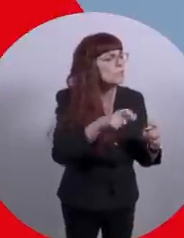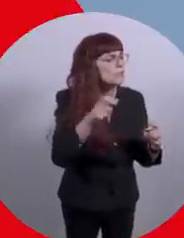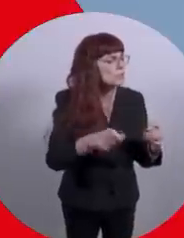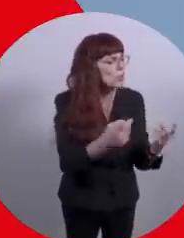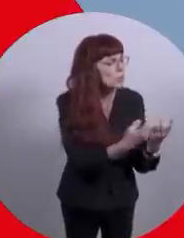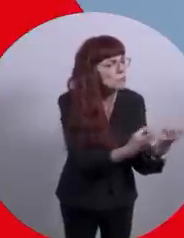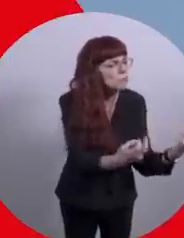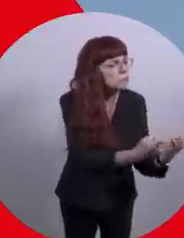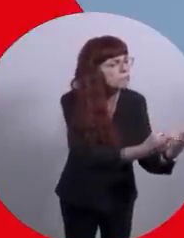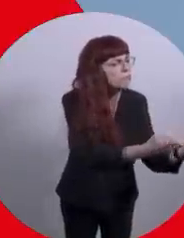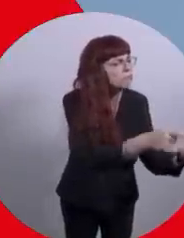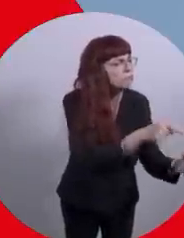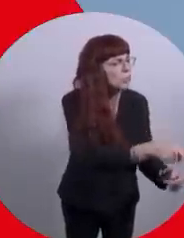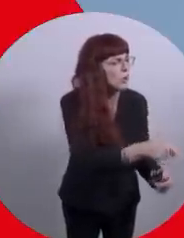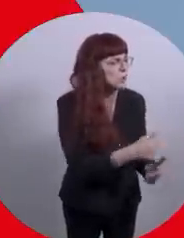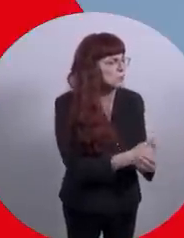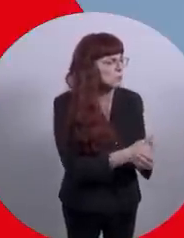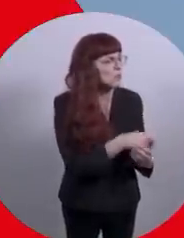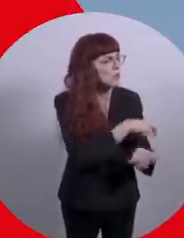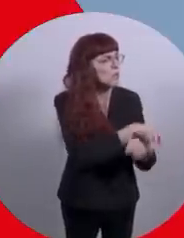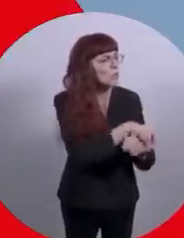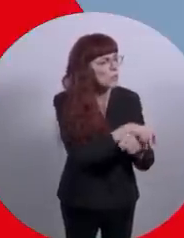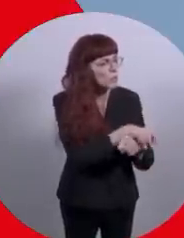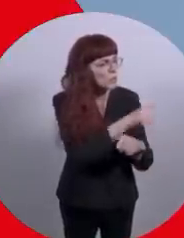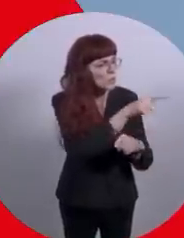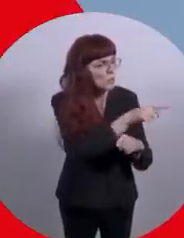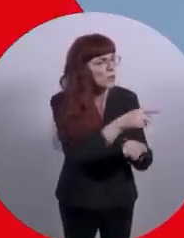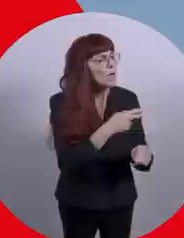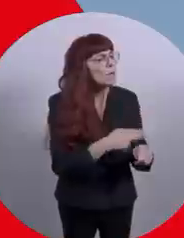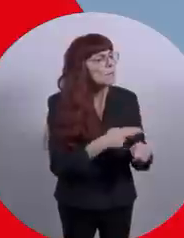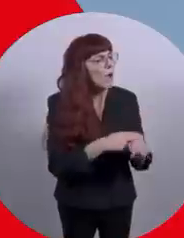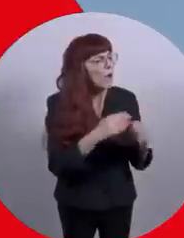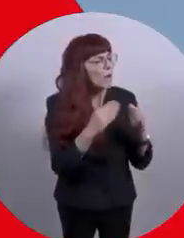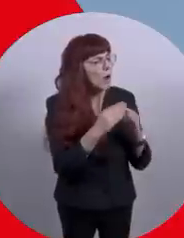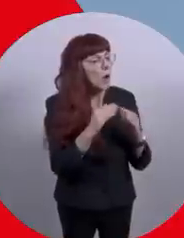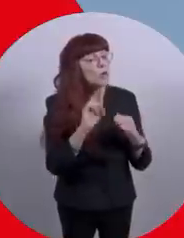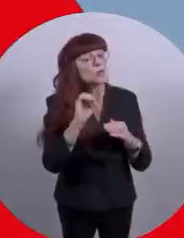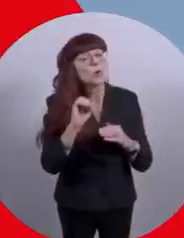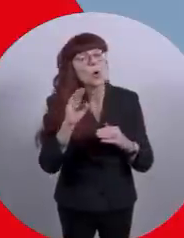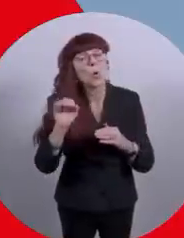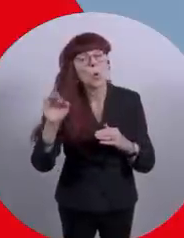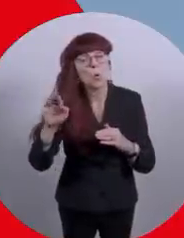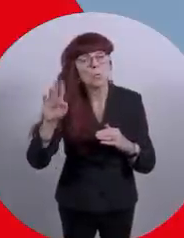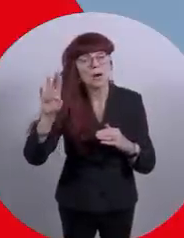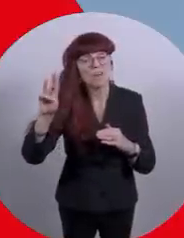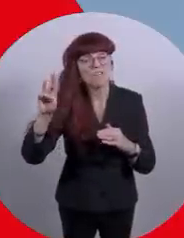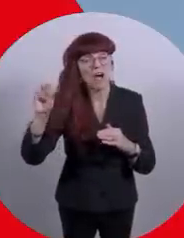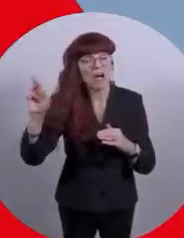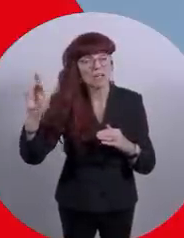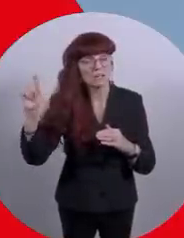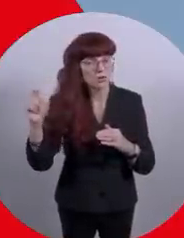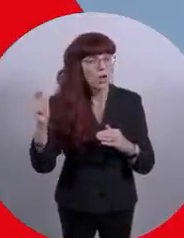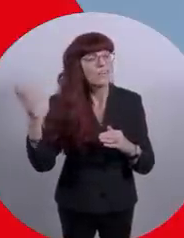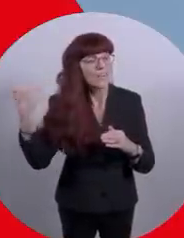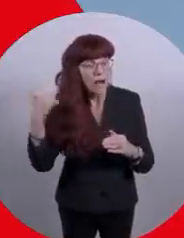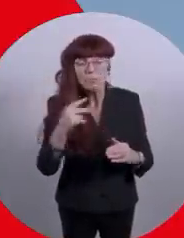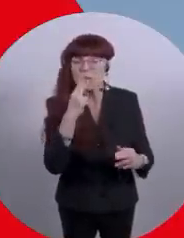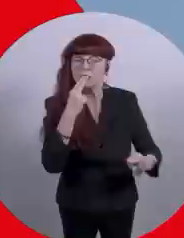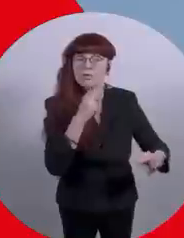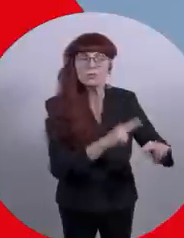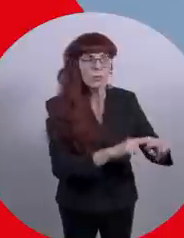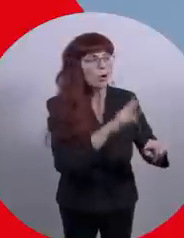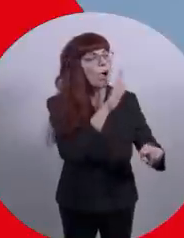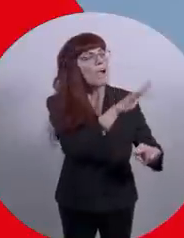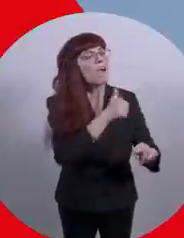im Krankenhaus Oberwart und ab denen damals gesagt wir werden jetzt den Mindestlohn umsetzen im